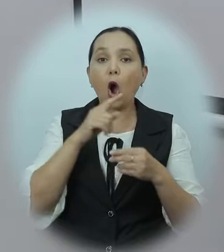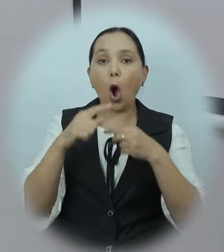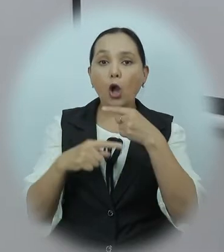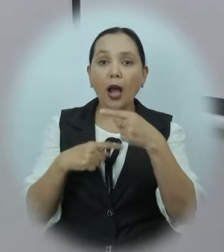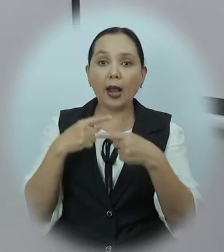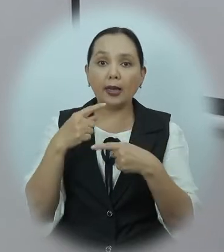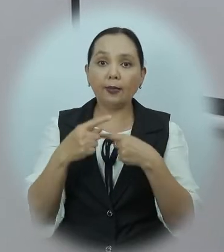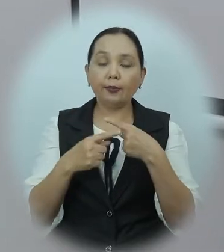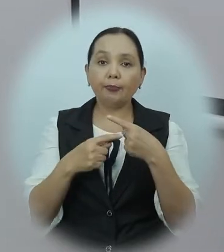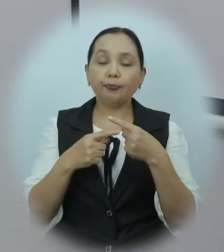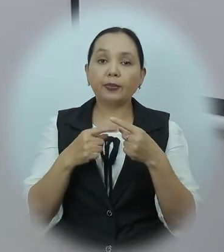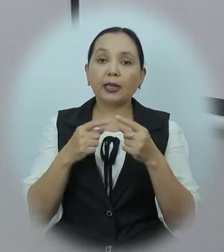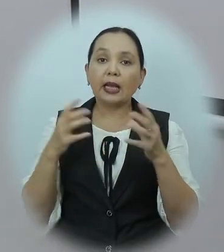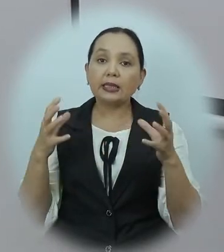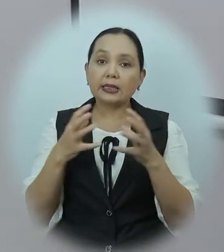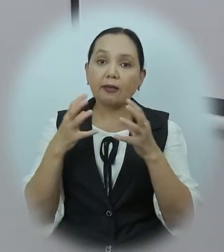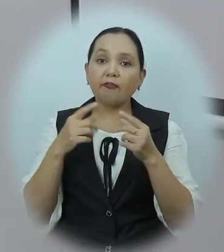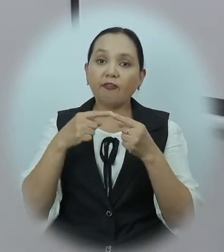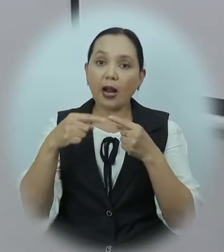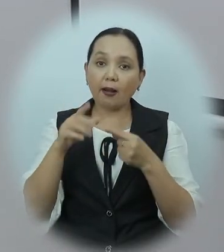orqali farqlanadi.